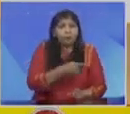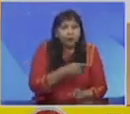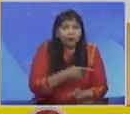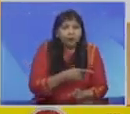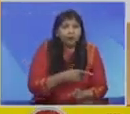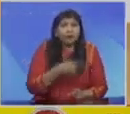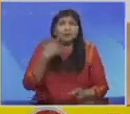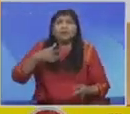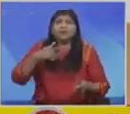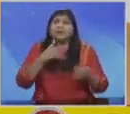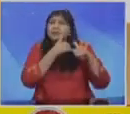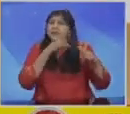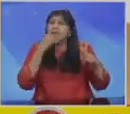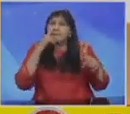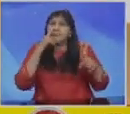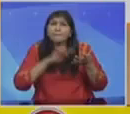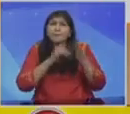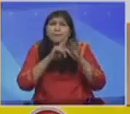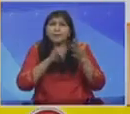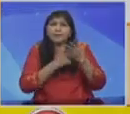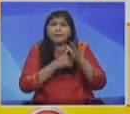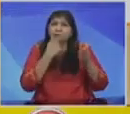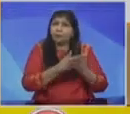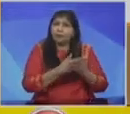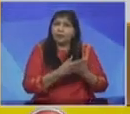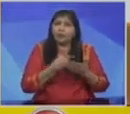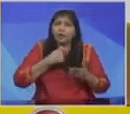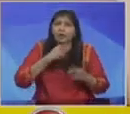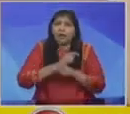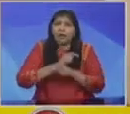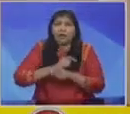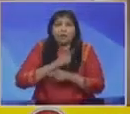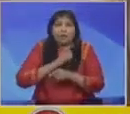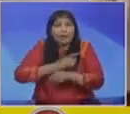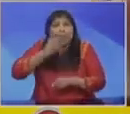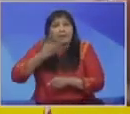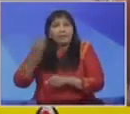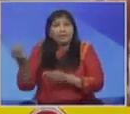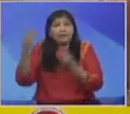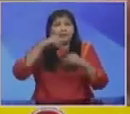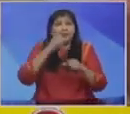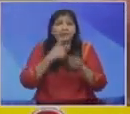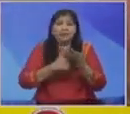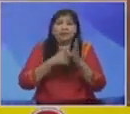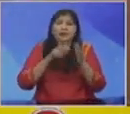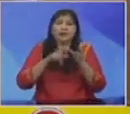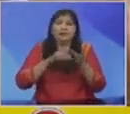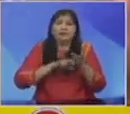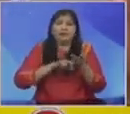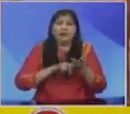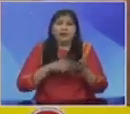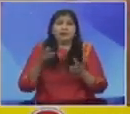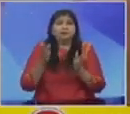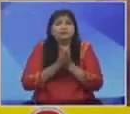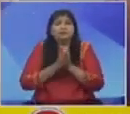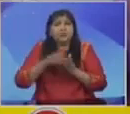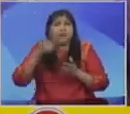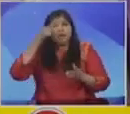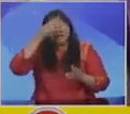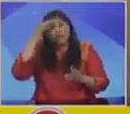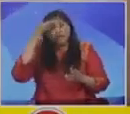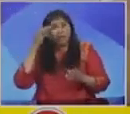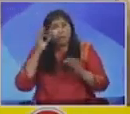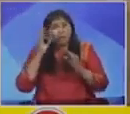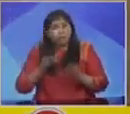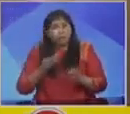रैदास दीनी ज्ञान की घुटकी। ये मेरा सौभाग्य है कि मैं संत रविदास जी